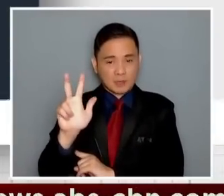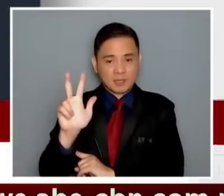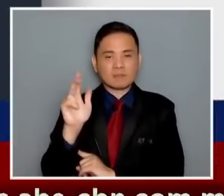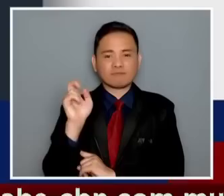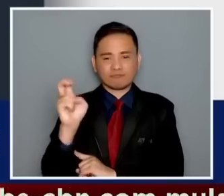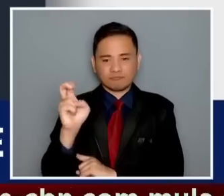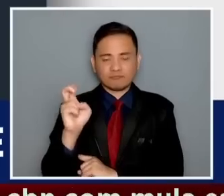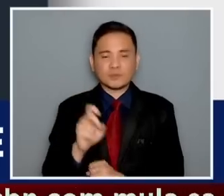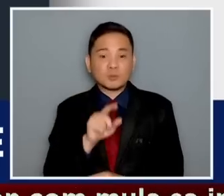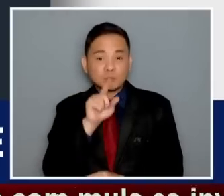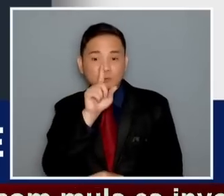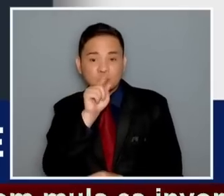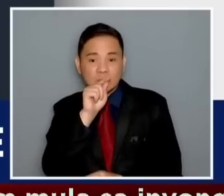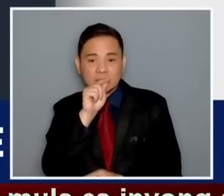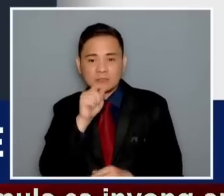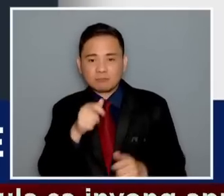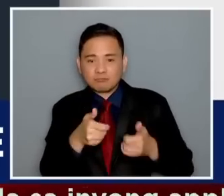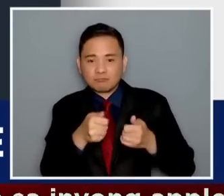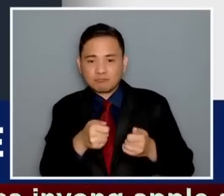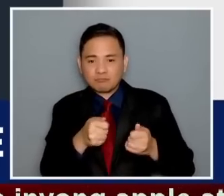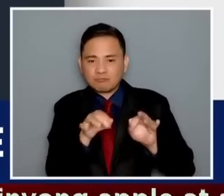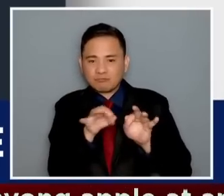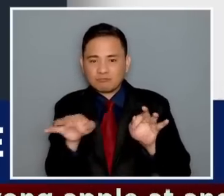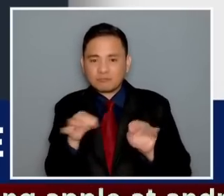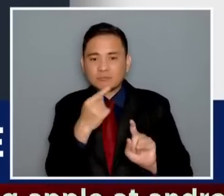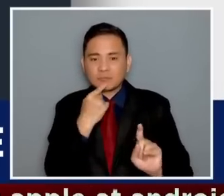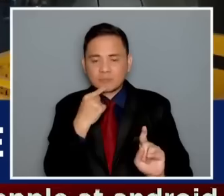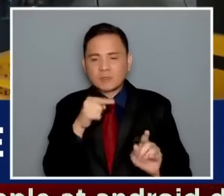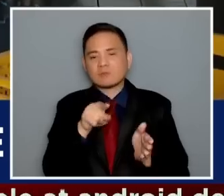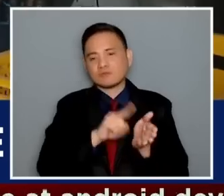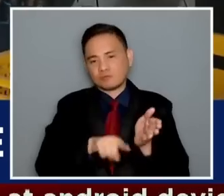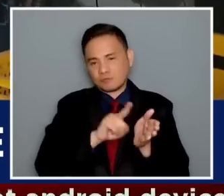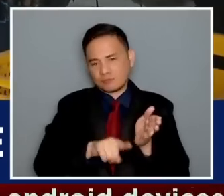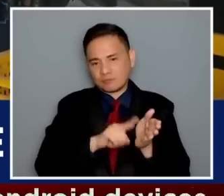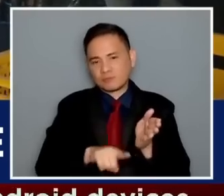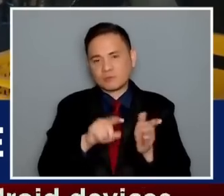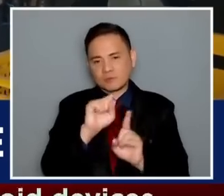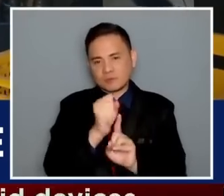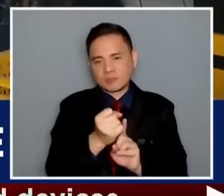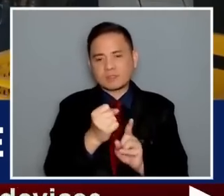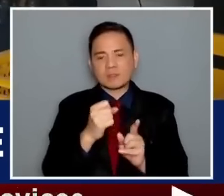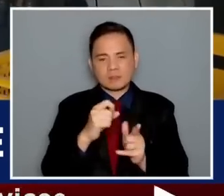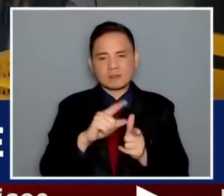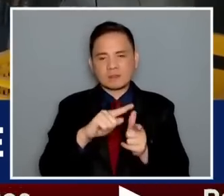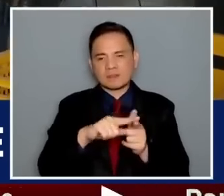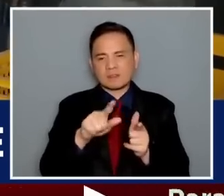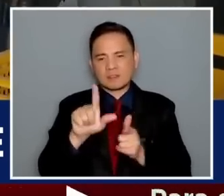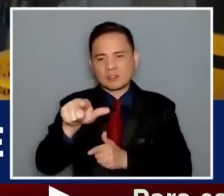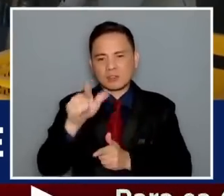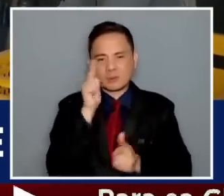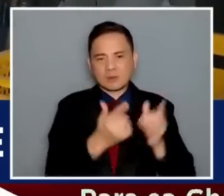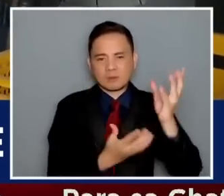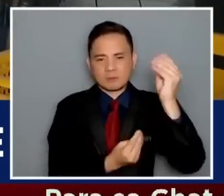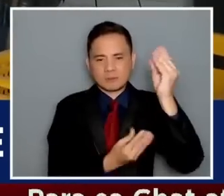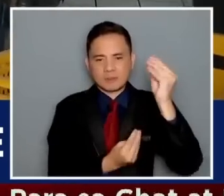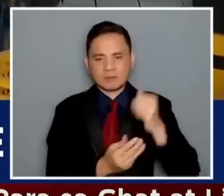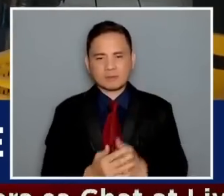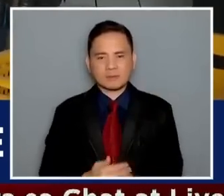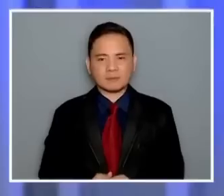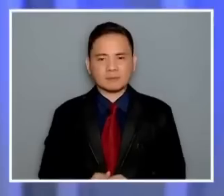na iniimbestigahan na ang insidente at bibigyan ng update. Jackie Manabat, ABS-CBN News.